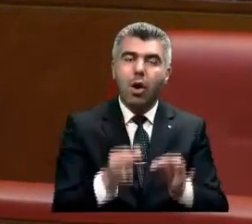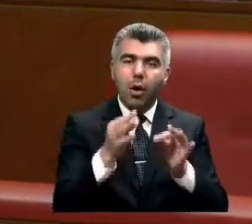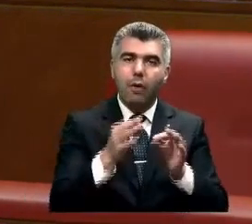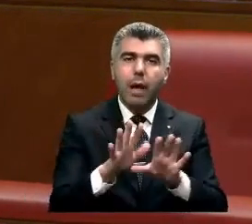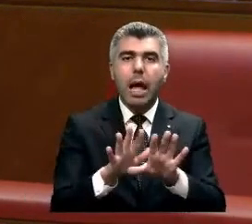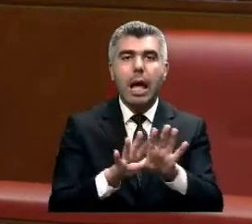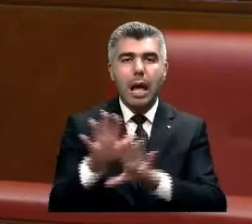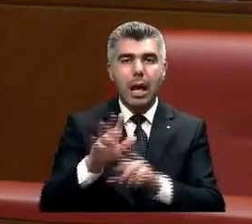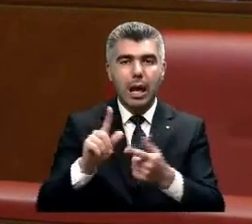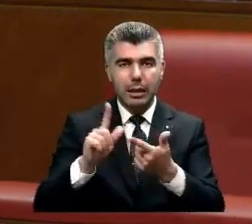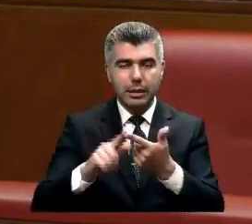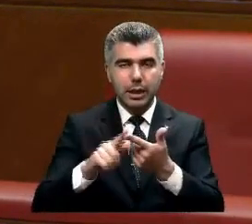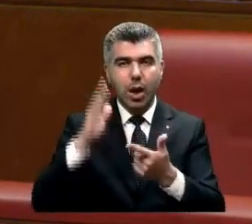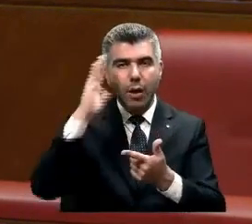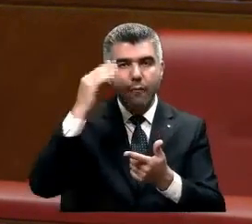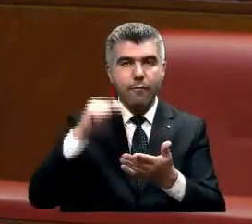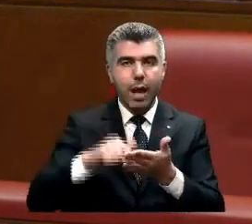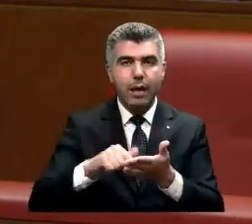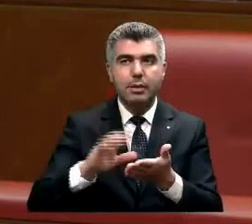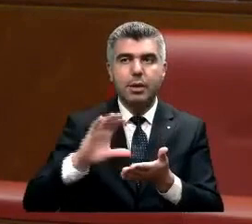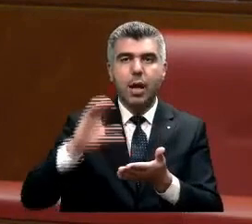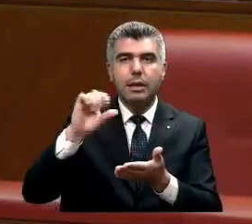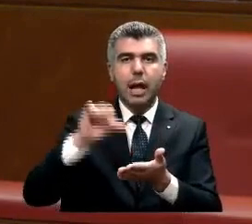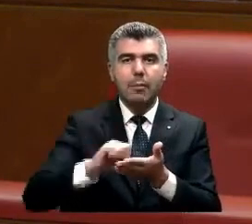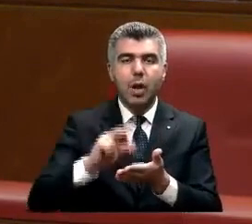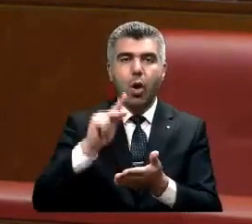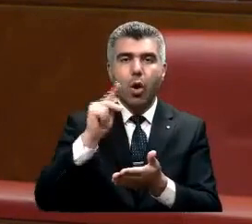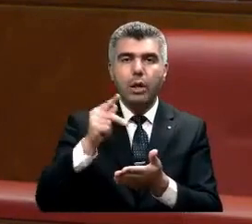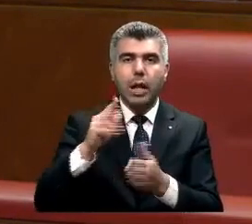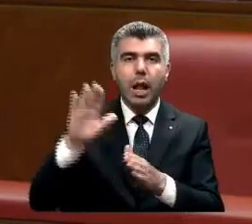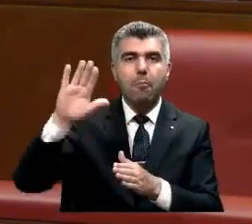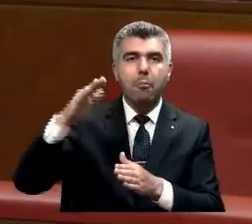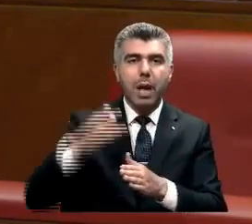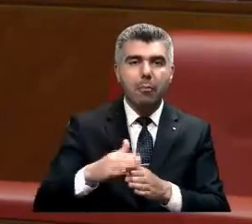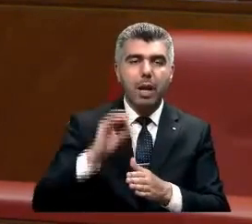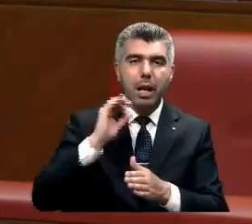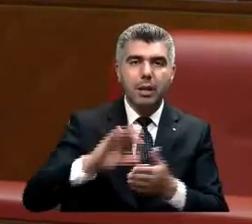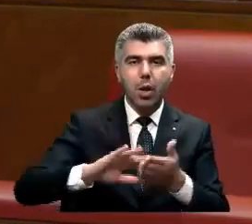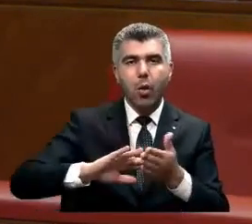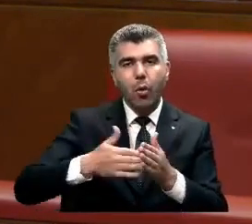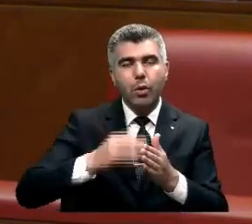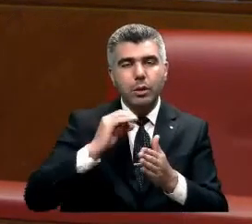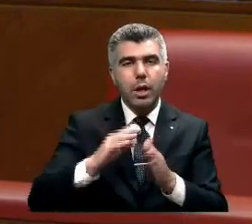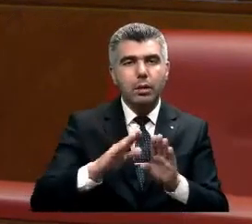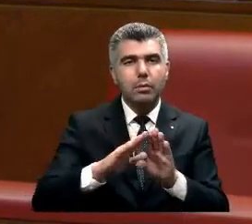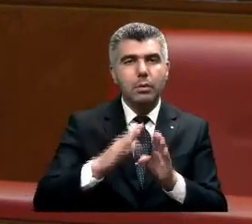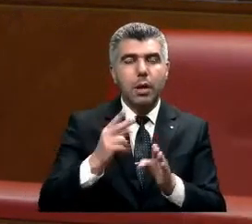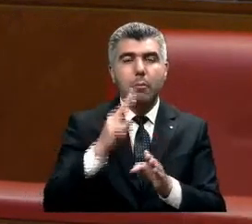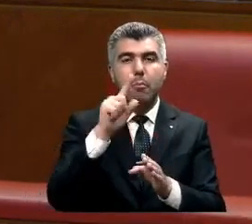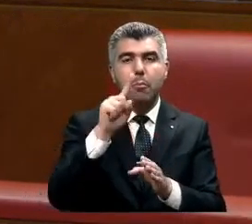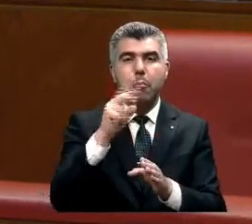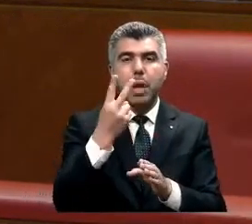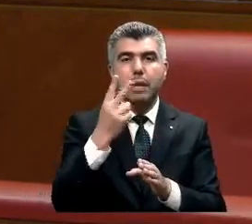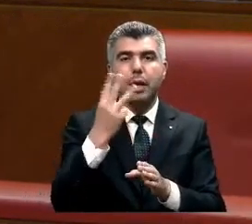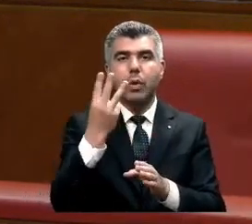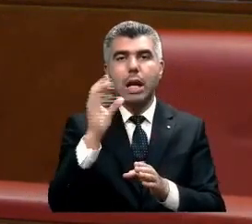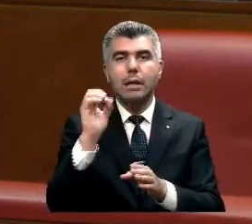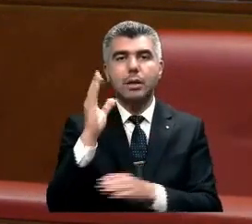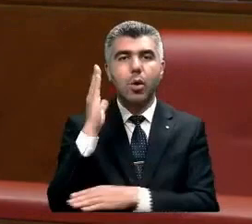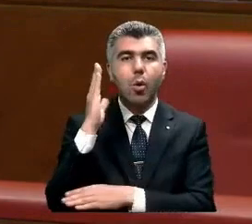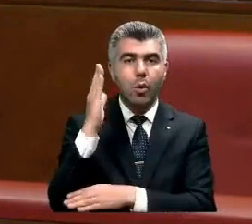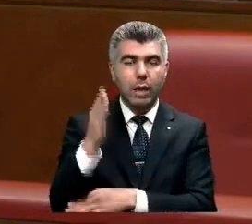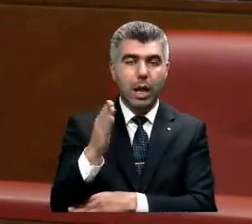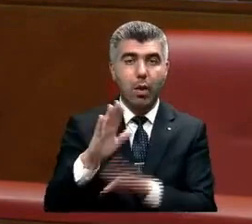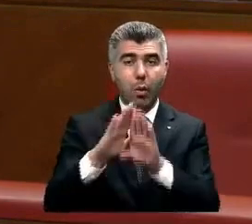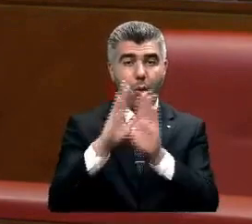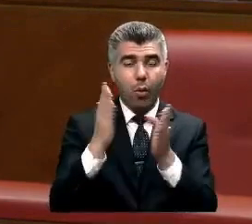بكل من اكادير وفاس والدار البيضاء والقنيطره ومراكش على مساحه اجماليه تتبلغ 230 كتار بكلفه